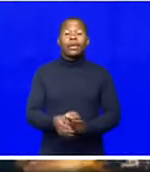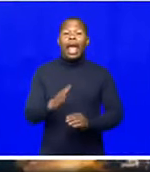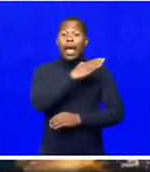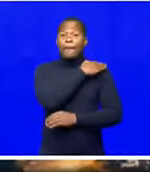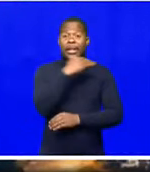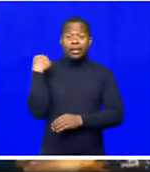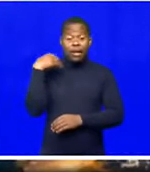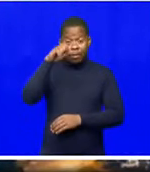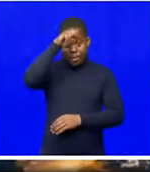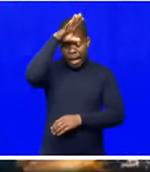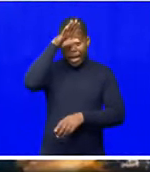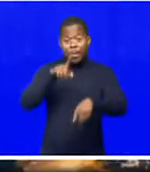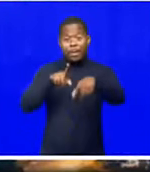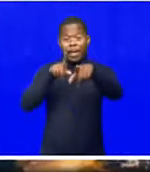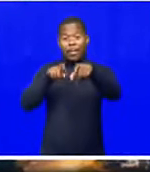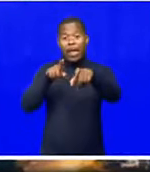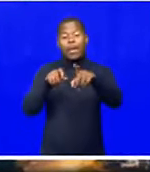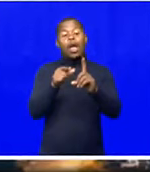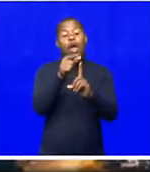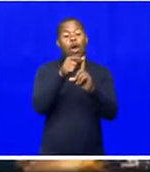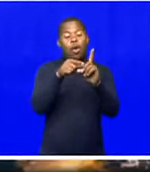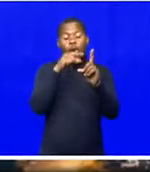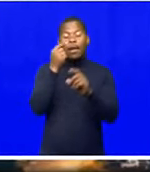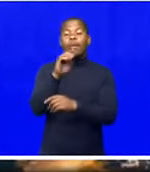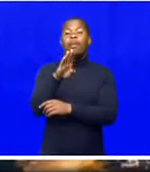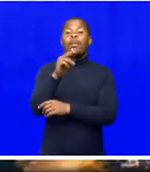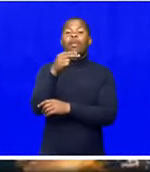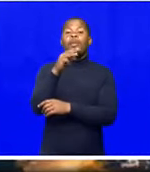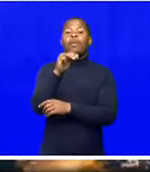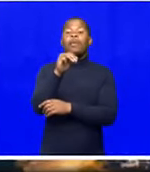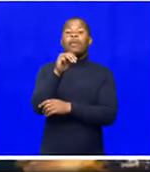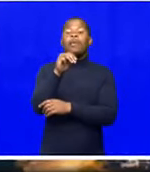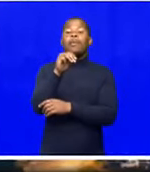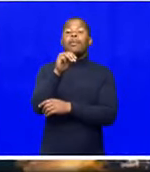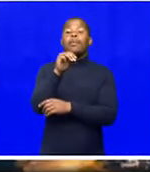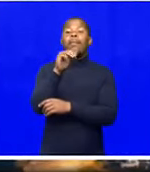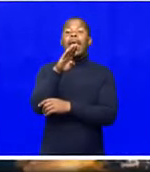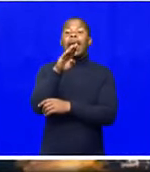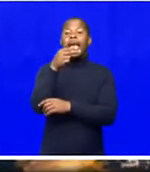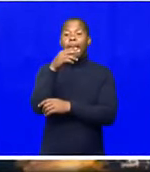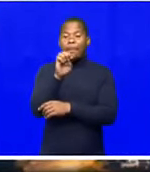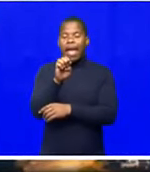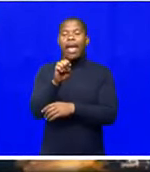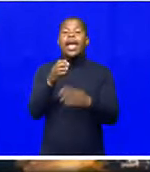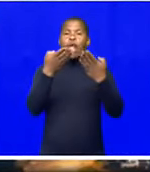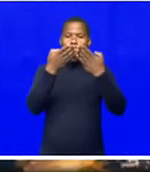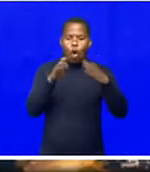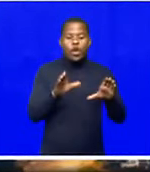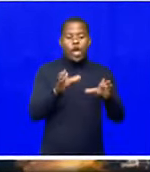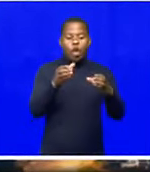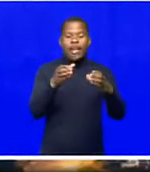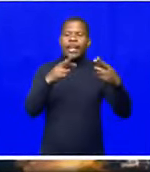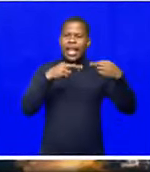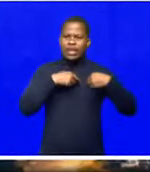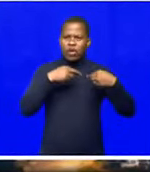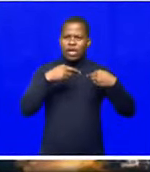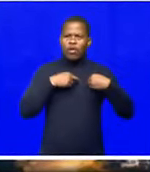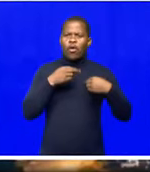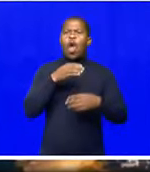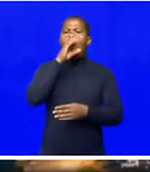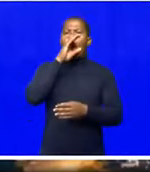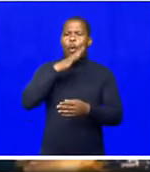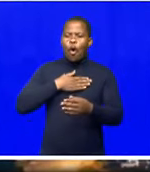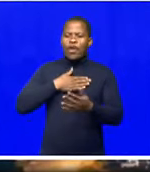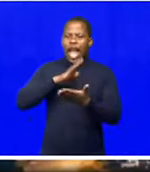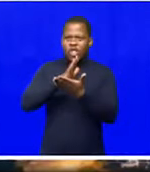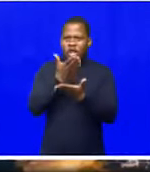Indvuna yemcebo waphansi nemandla Peter Bembe seyisukumise libandla lelita ucinisekisa ukuthi emandi atholakala ngekulingana emaveni lamathafu